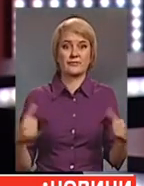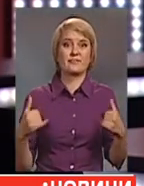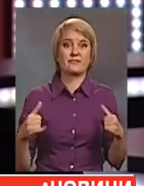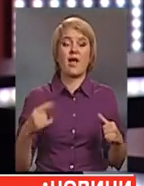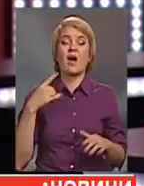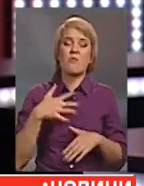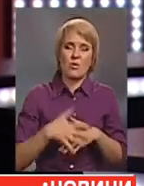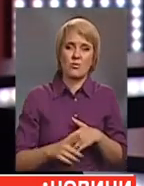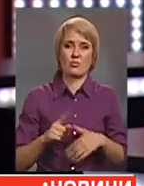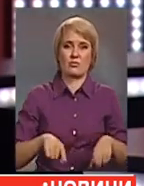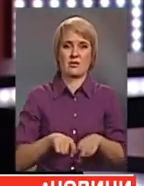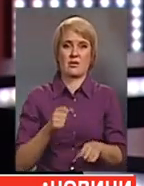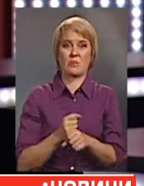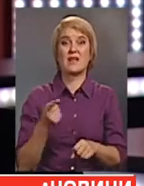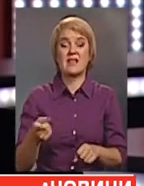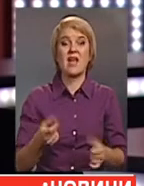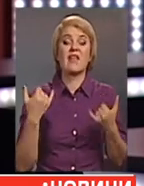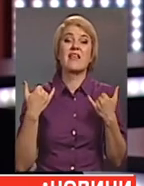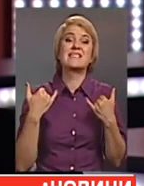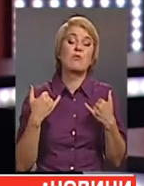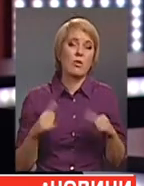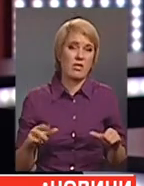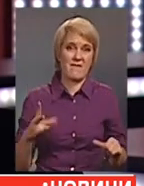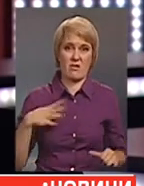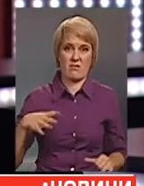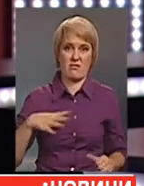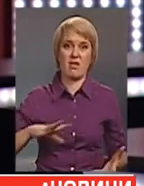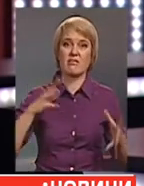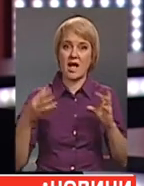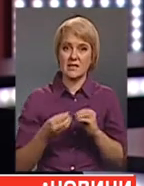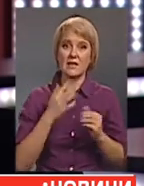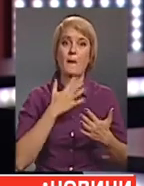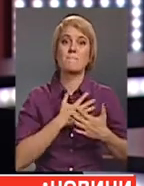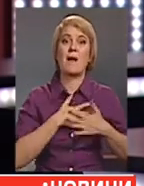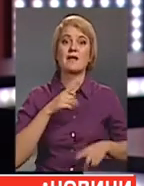вчинив. Кажуть, це несподівані наслідки патріотичного виховання.